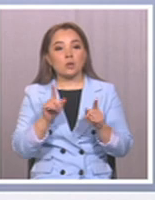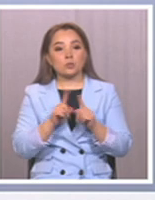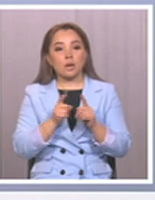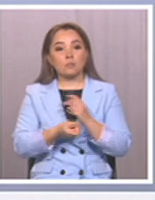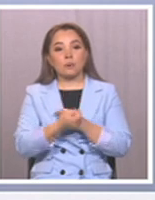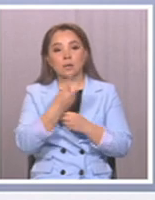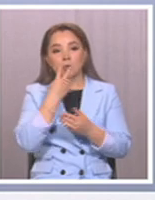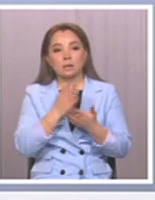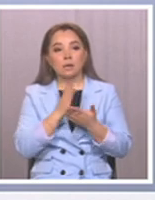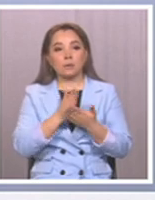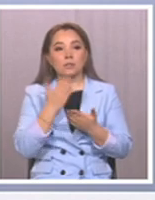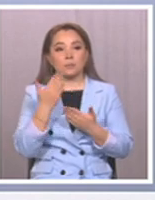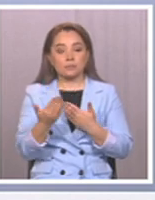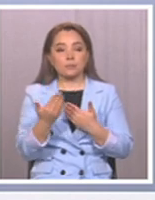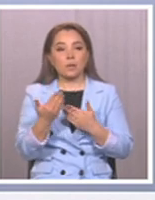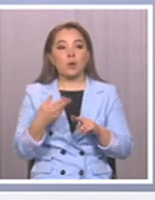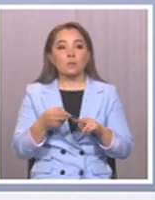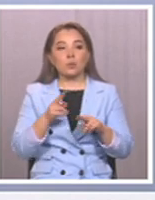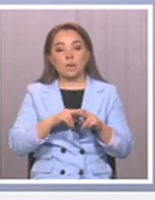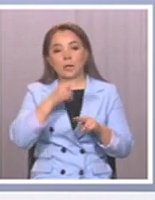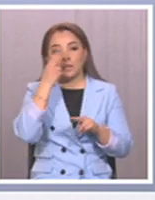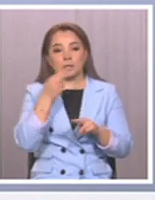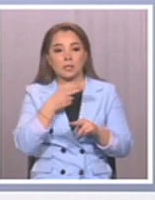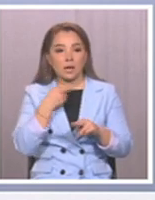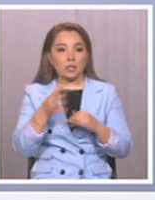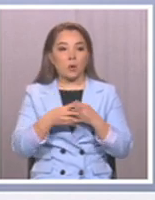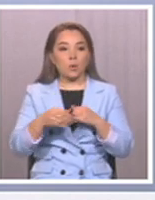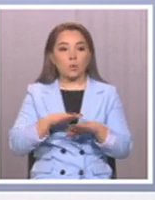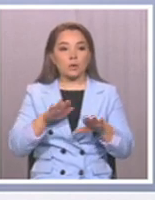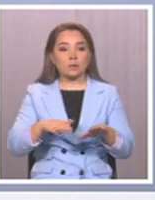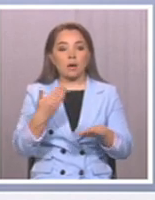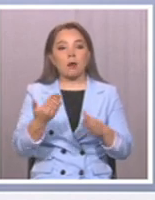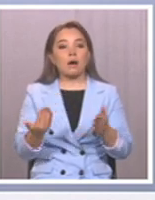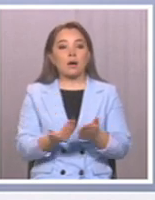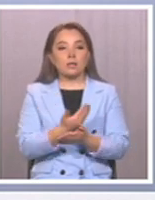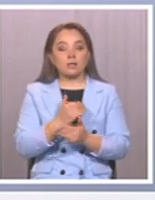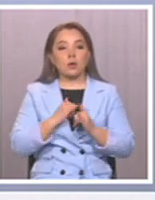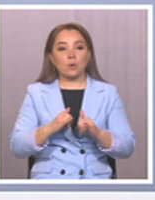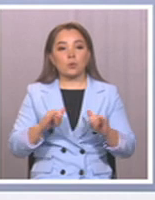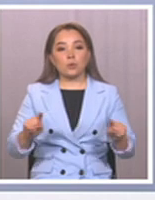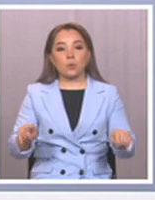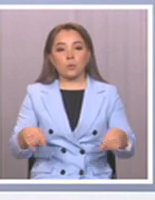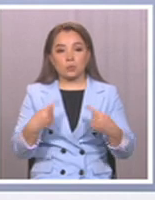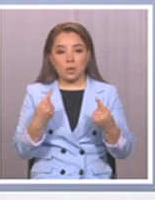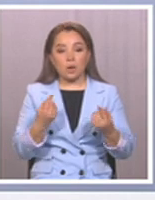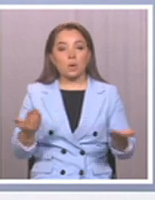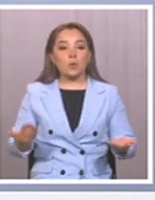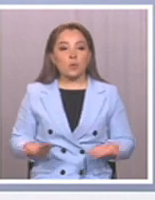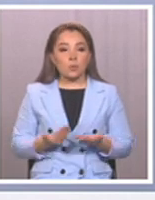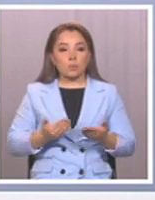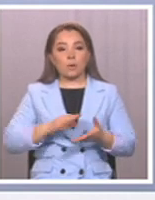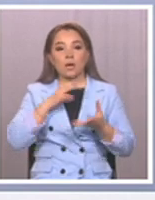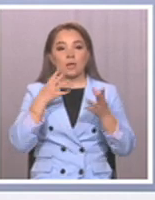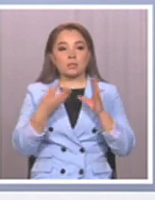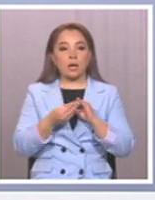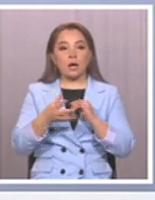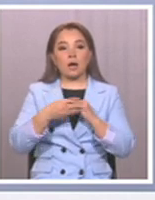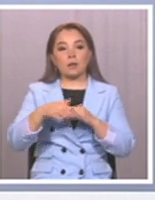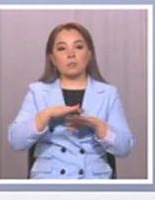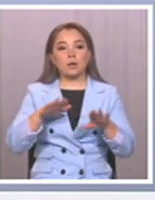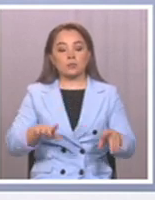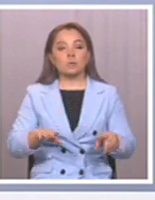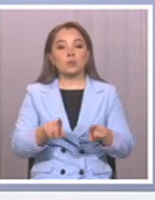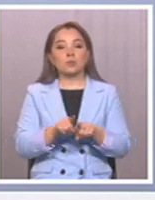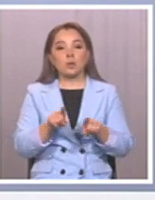бастады. Бұл Италия өңірі қайта өрлеу дәуірін өмірге келтірген аймақтардың